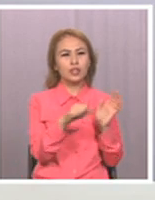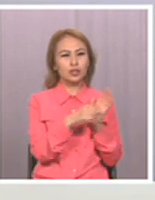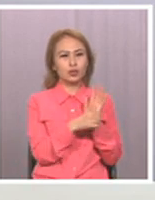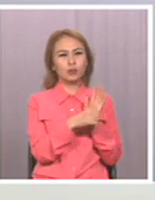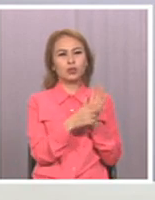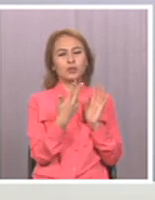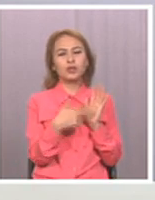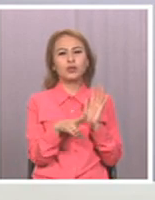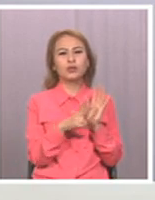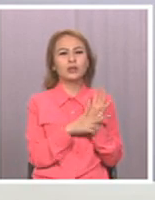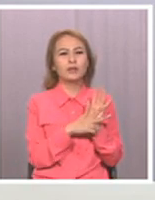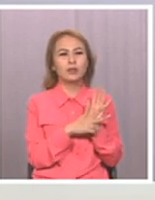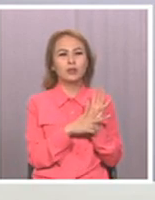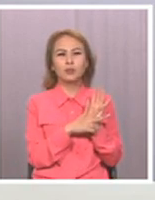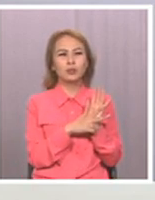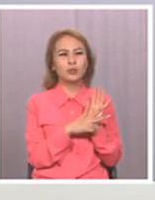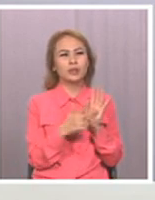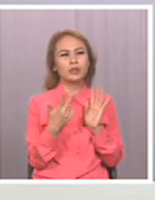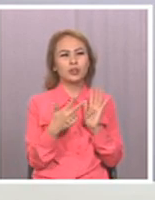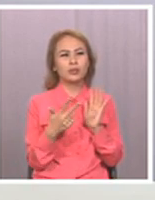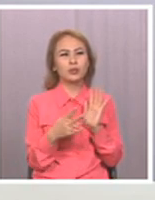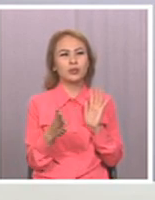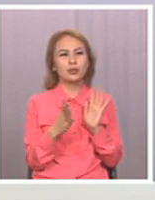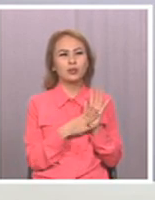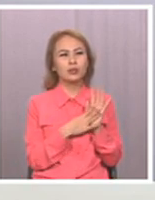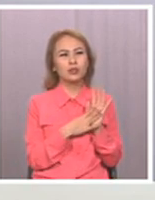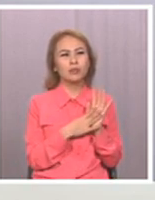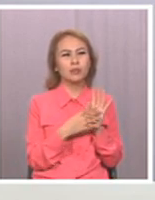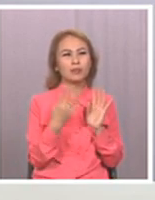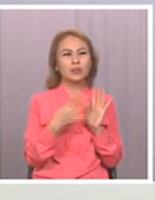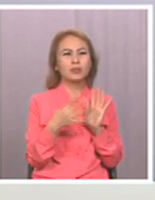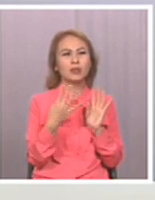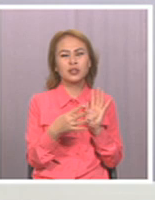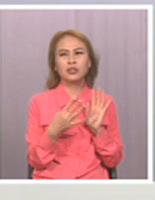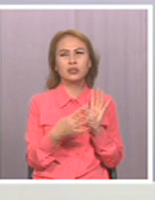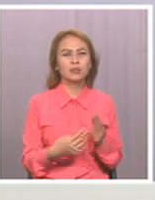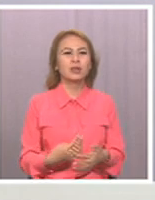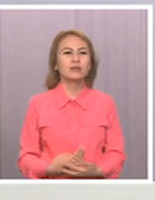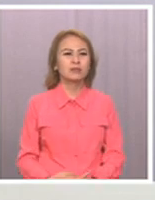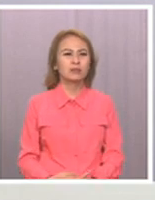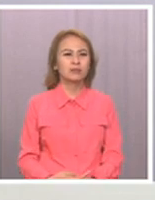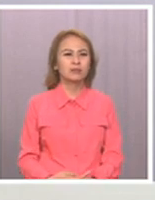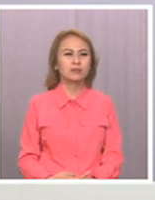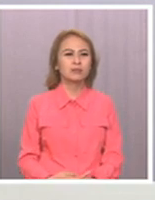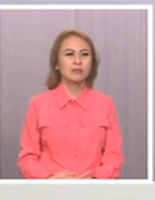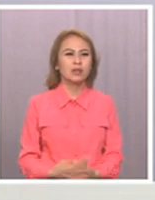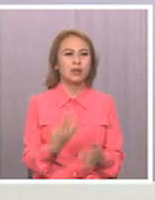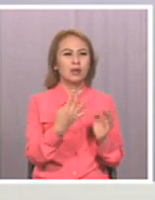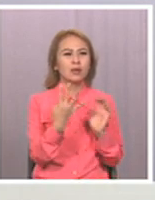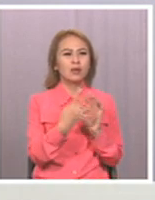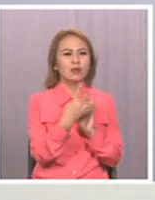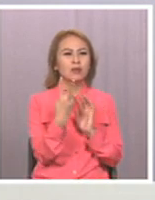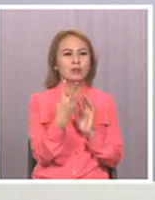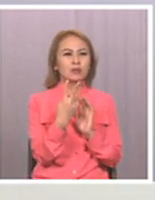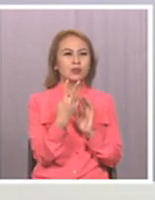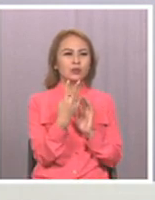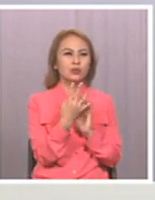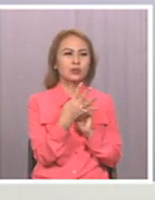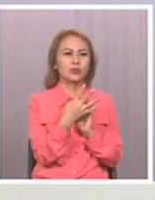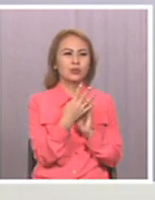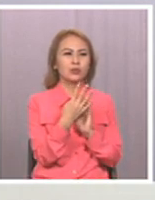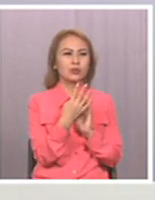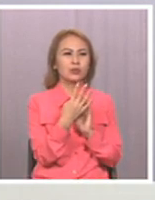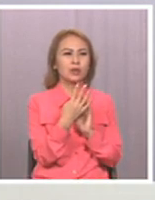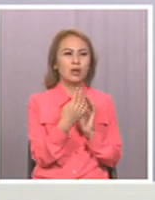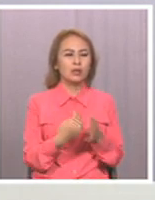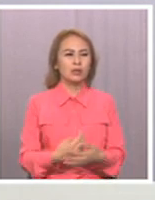тақ сан. Демек, қатардың қақ ортасында бір ғана сан орналасады. Бұл жердегі қатардың қақ ортасында 42